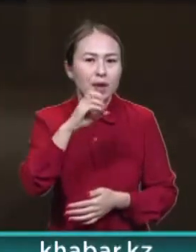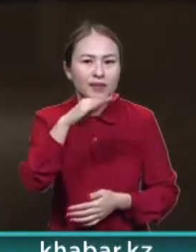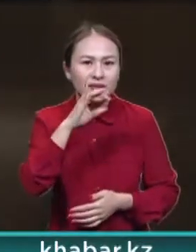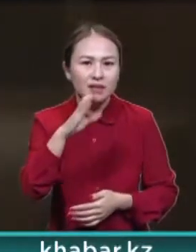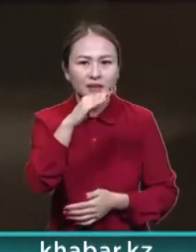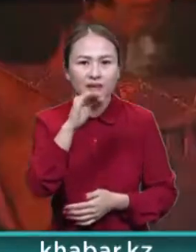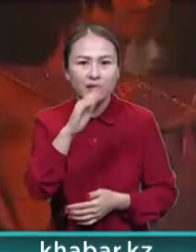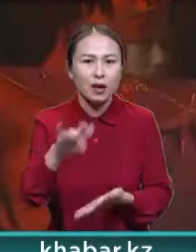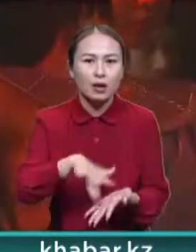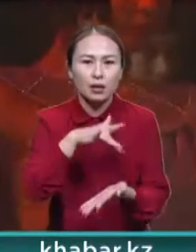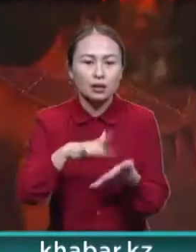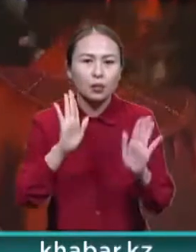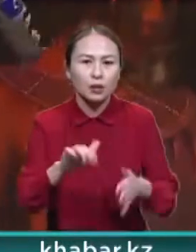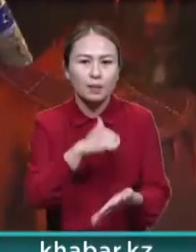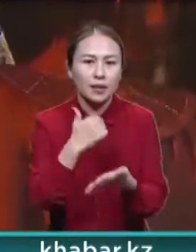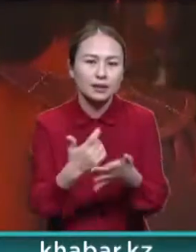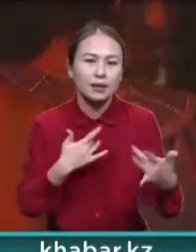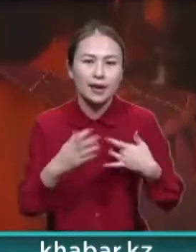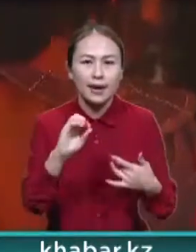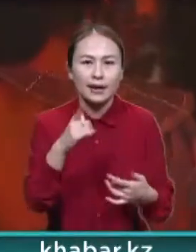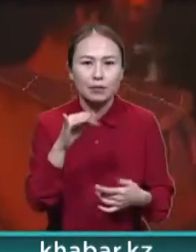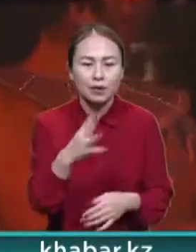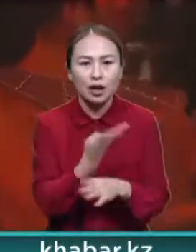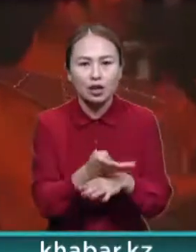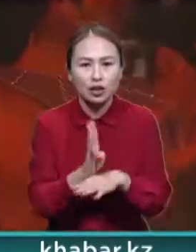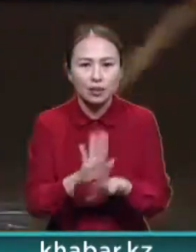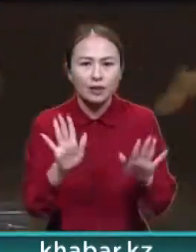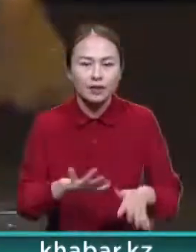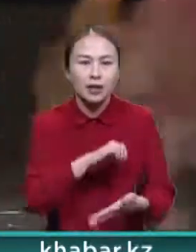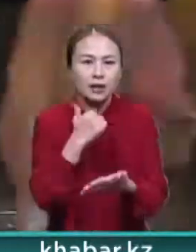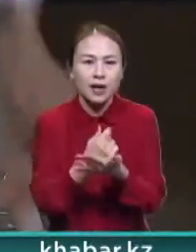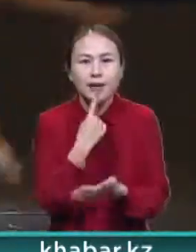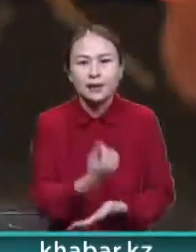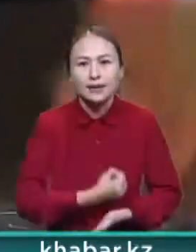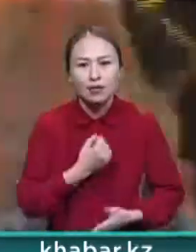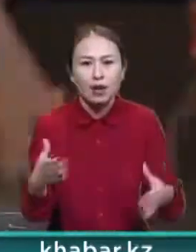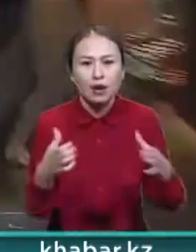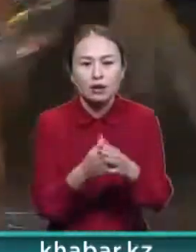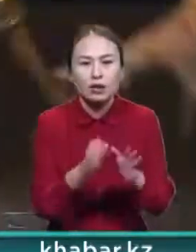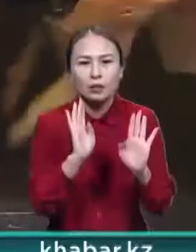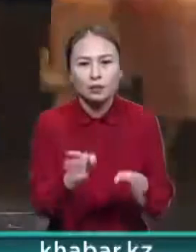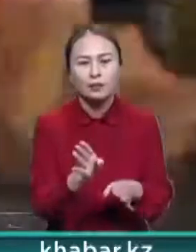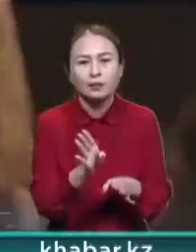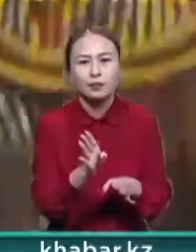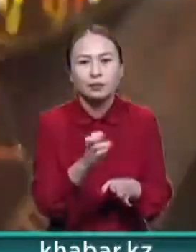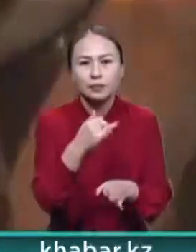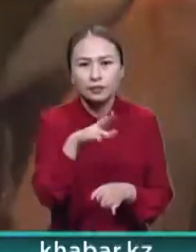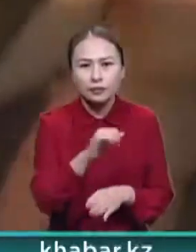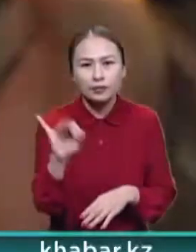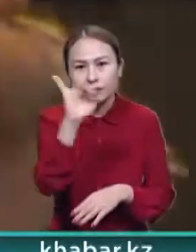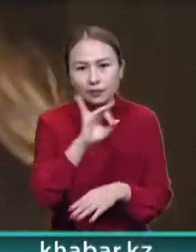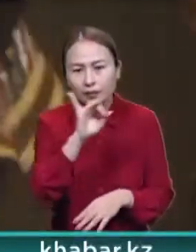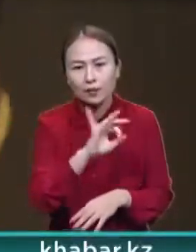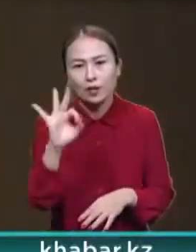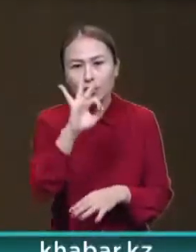пен Фива қалаларында өтеді. Басты кейіпкерлер Египет ханшайымы мен әскер жауынгері және тұтқындағы Эфиопия ханшайым Аида. Тарих